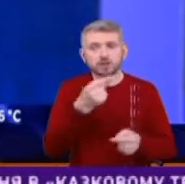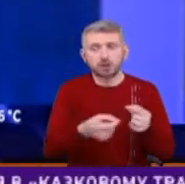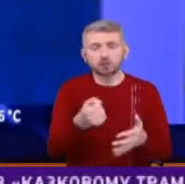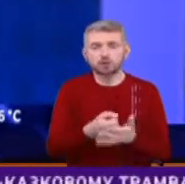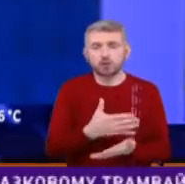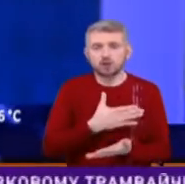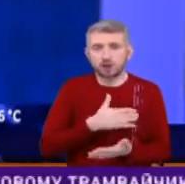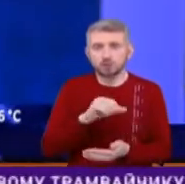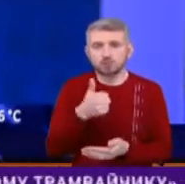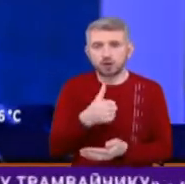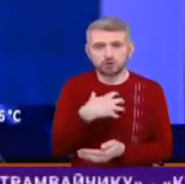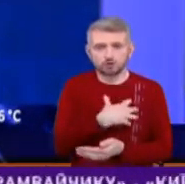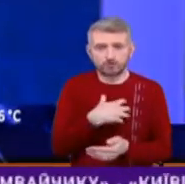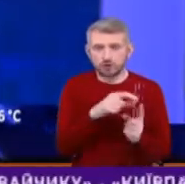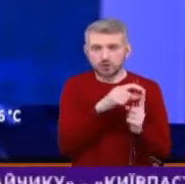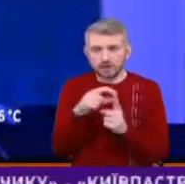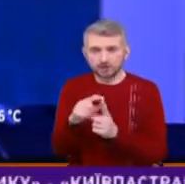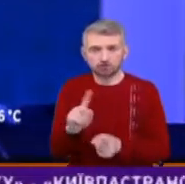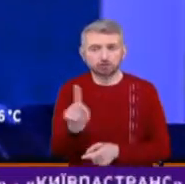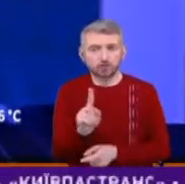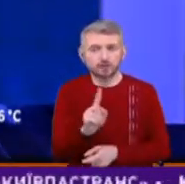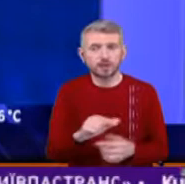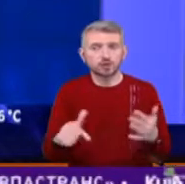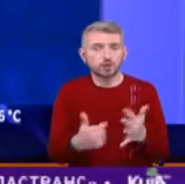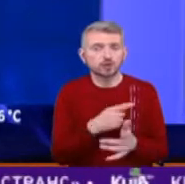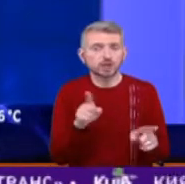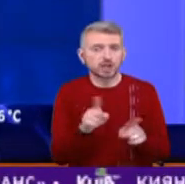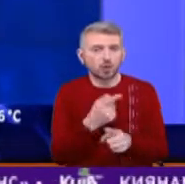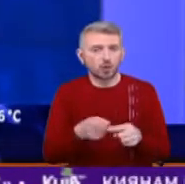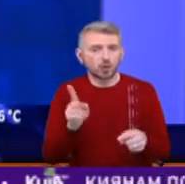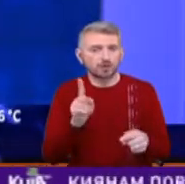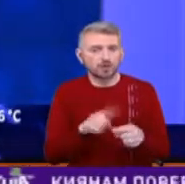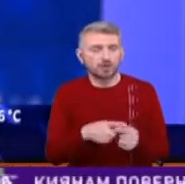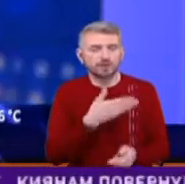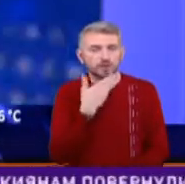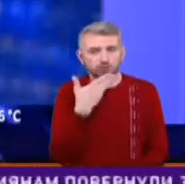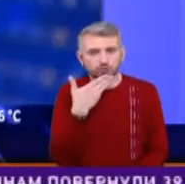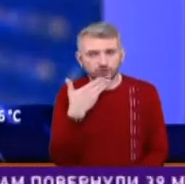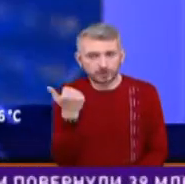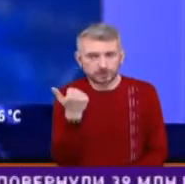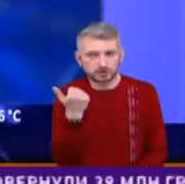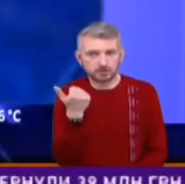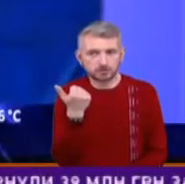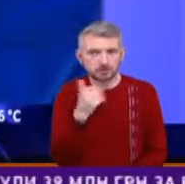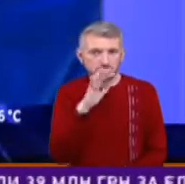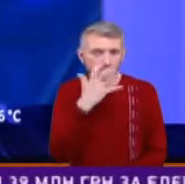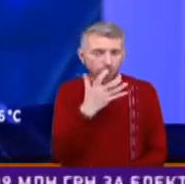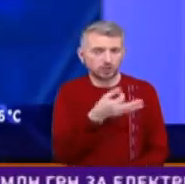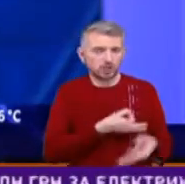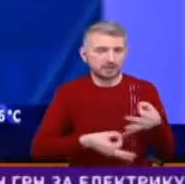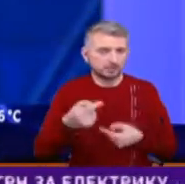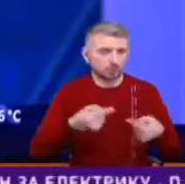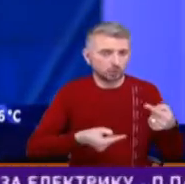нашої першої ключової тези, що знову ж таки, оця відсутність предметної дискусії